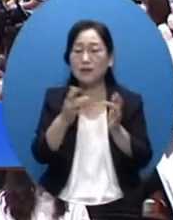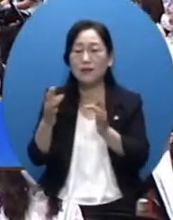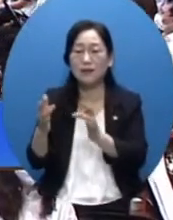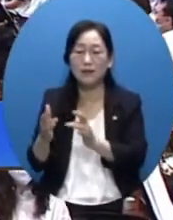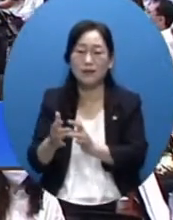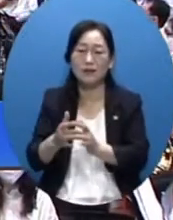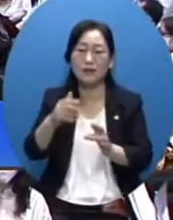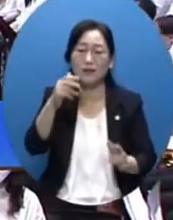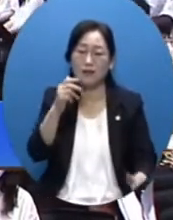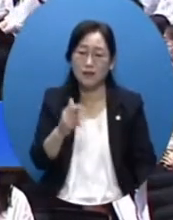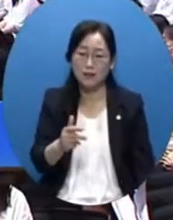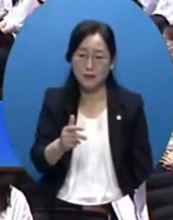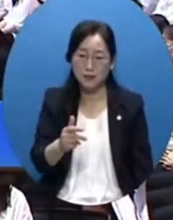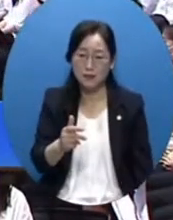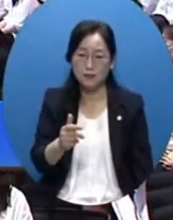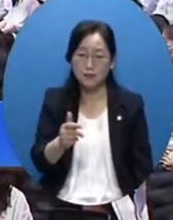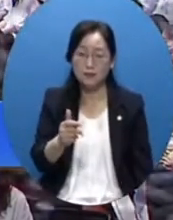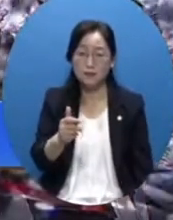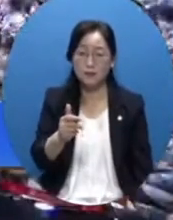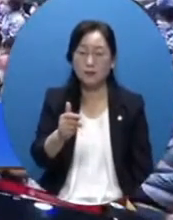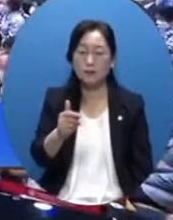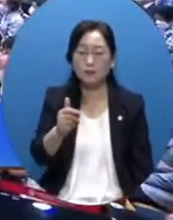닐 일쑤